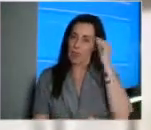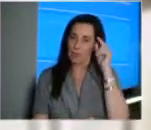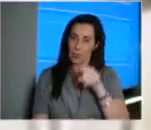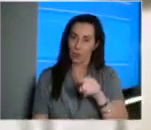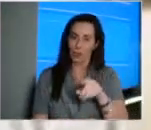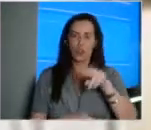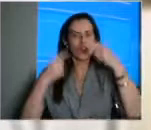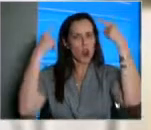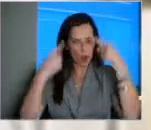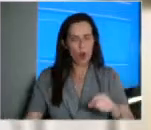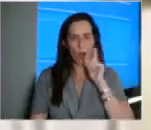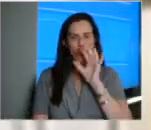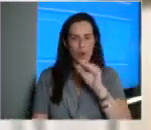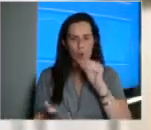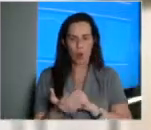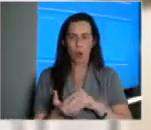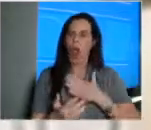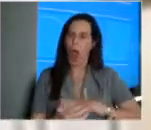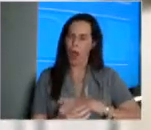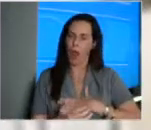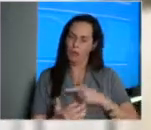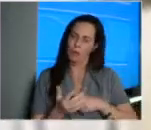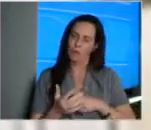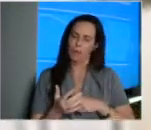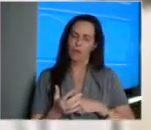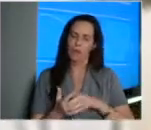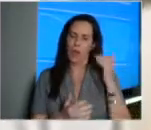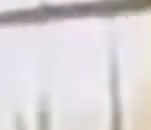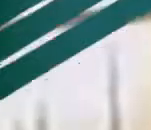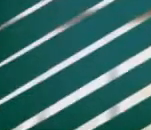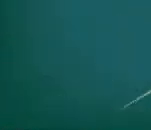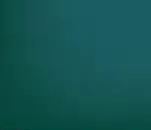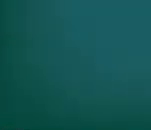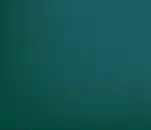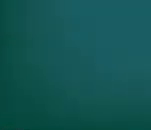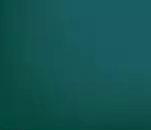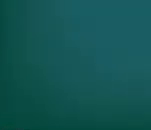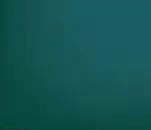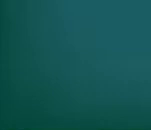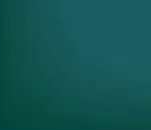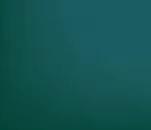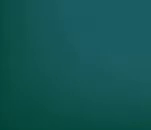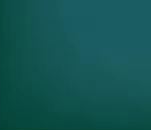נחוג יום מרטין לותר קינג, שהוא חג לאומי על פי החוקה הפדרלית בארצות הברית.